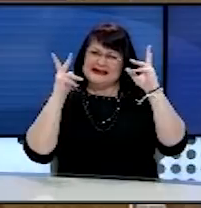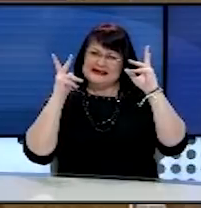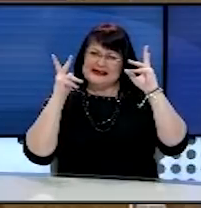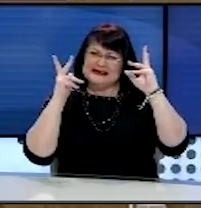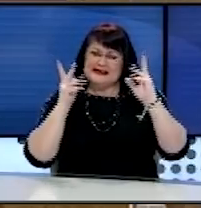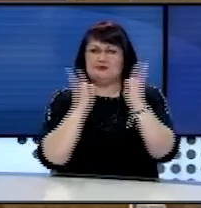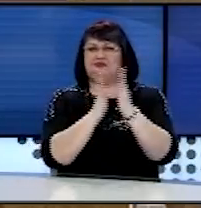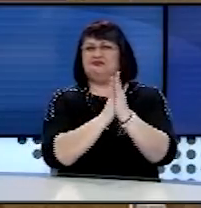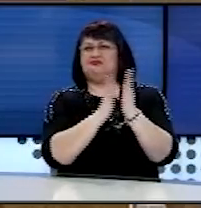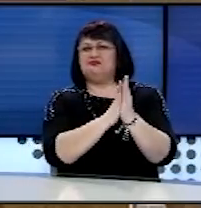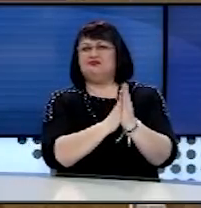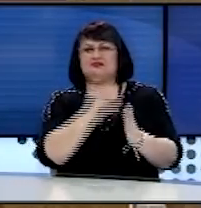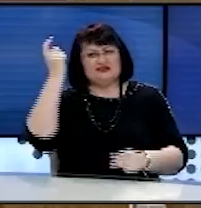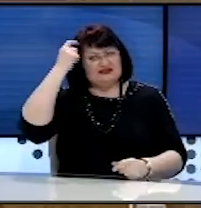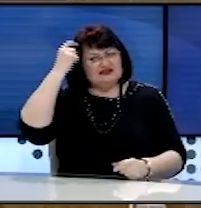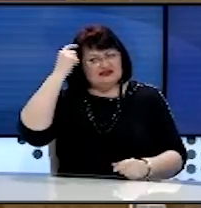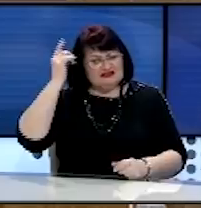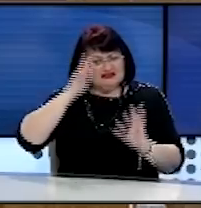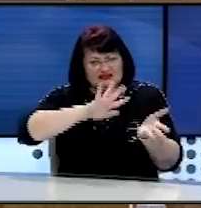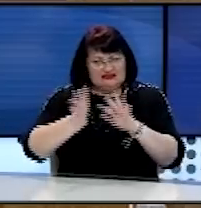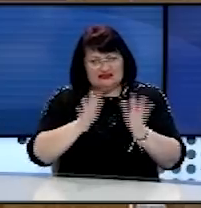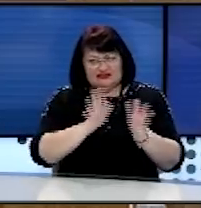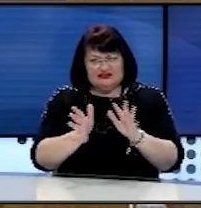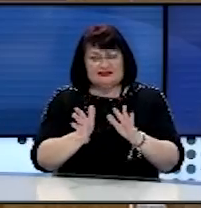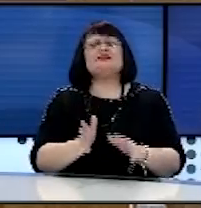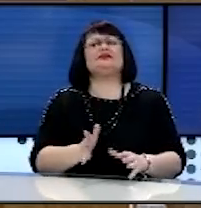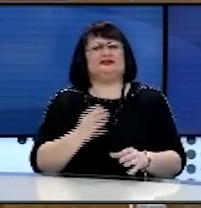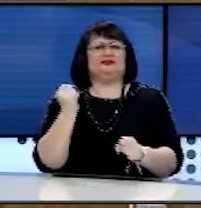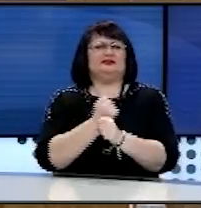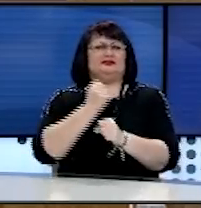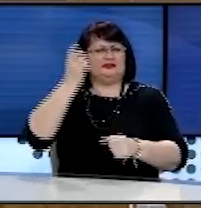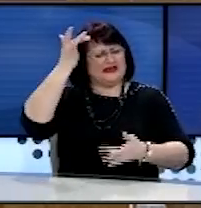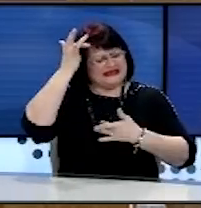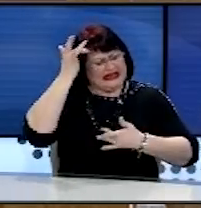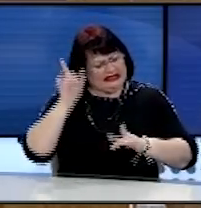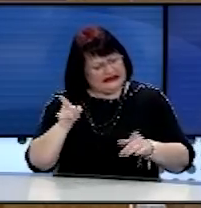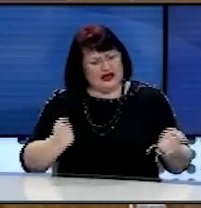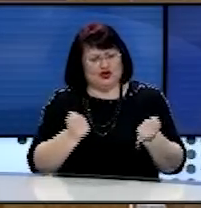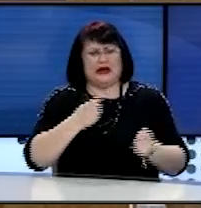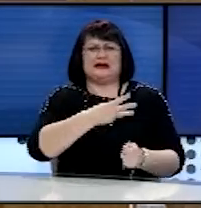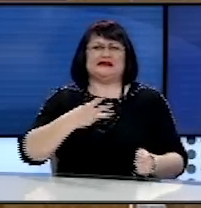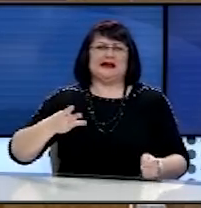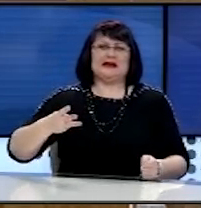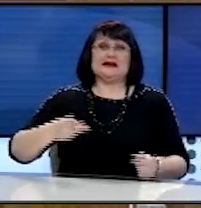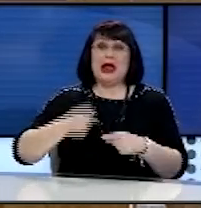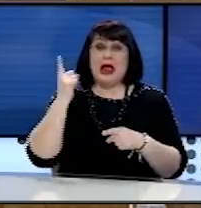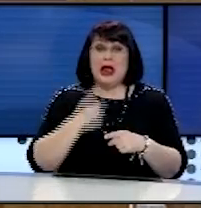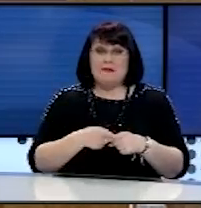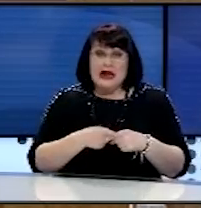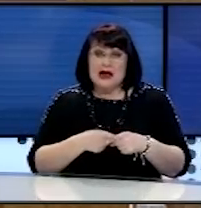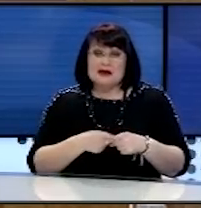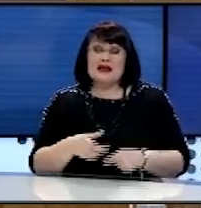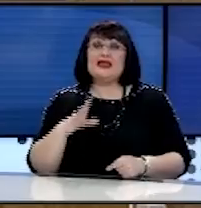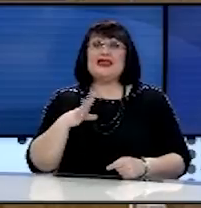Τρικυμία εν κρανίο, όχι κύριε. Απόλυτα συνειδητές οι επιλογές σας, απλά δεν θέλετε να